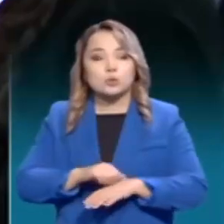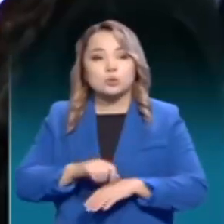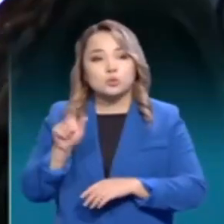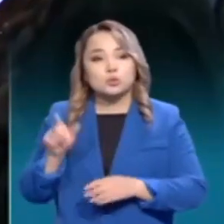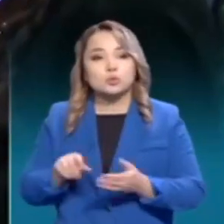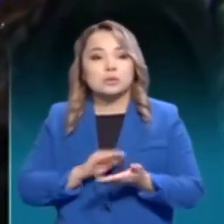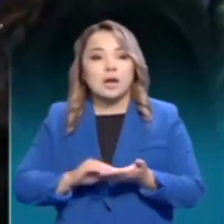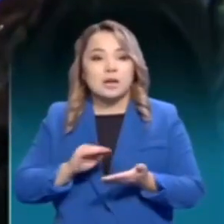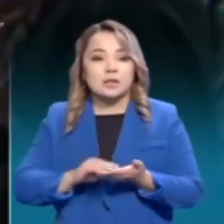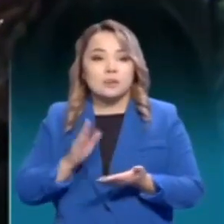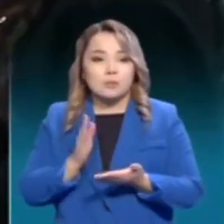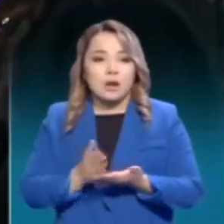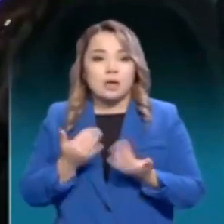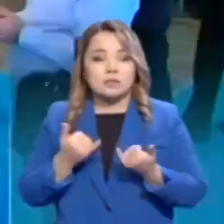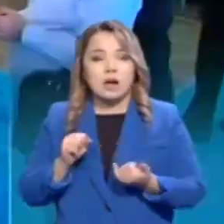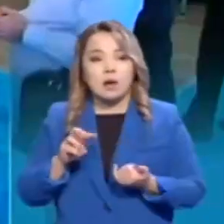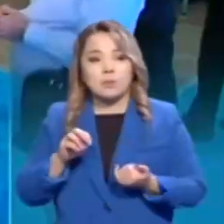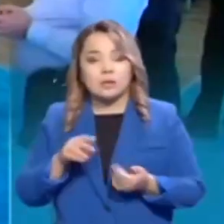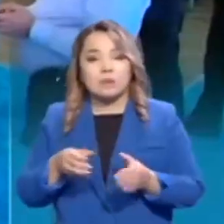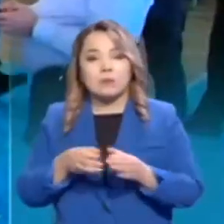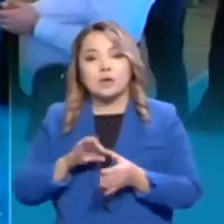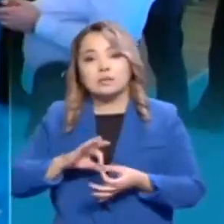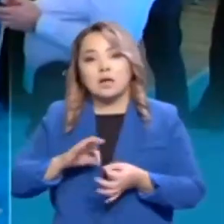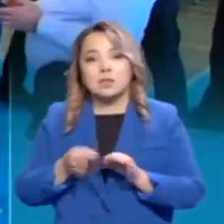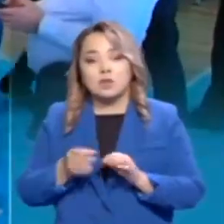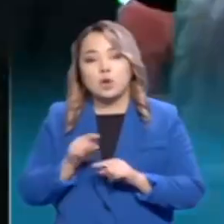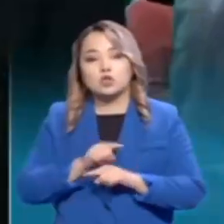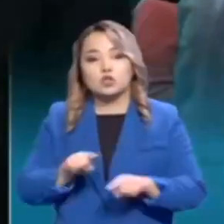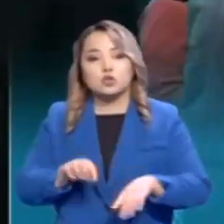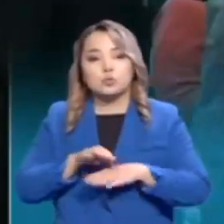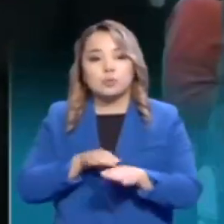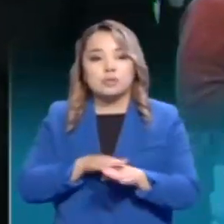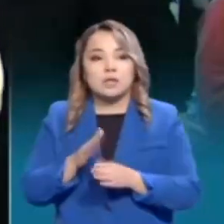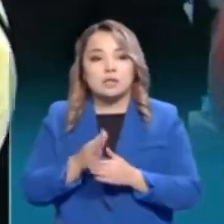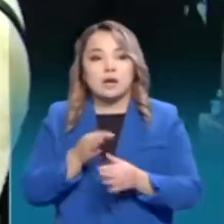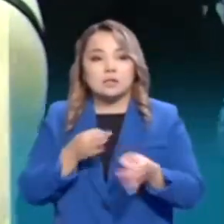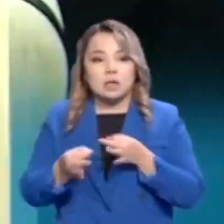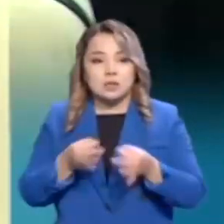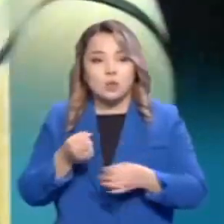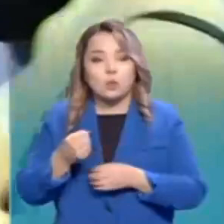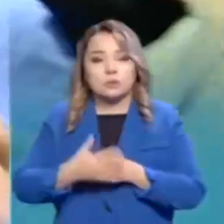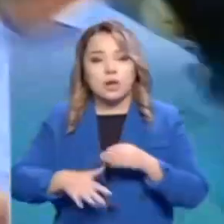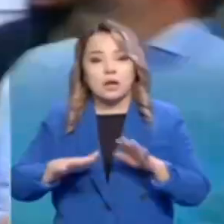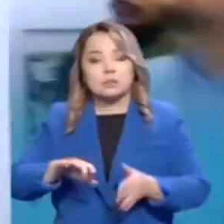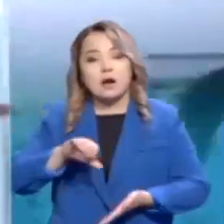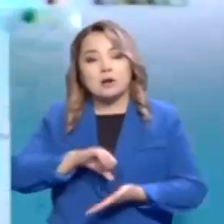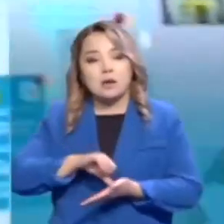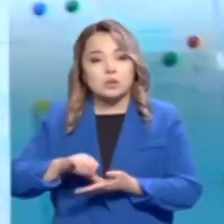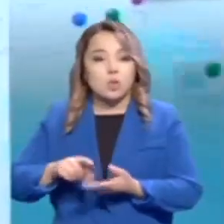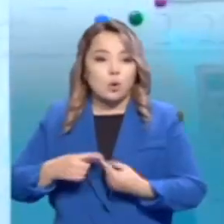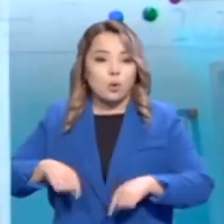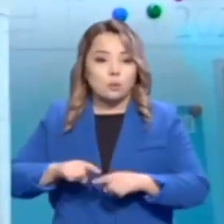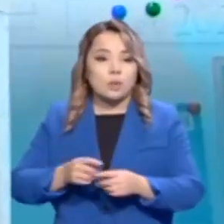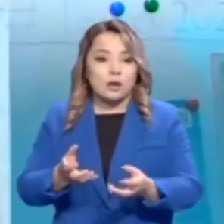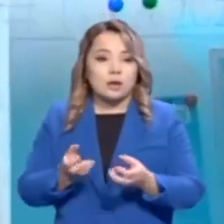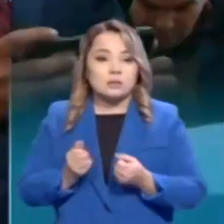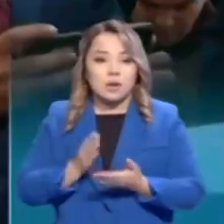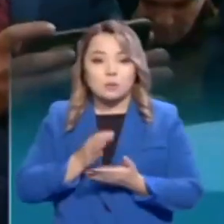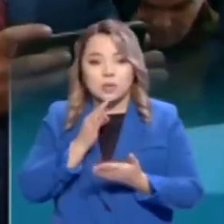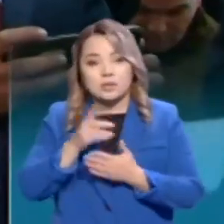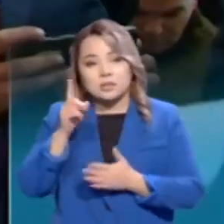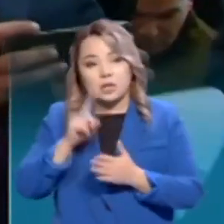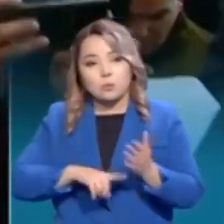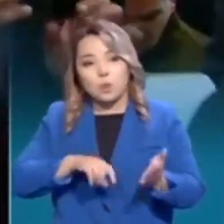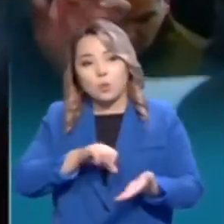бар. Аманат партиясының атқарушы хатшысы, оларға үгіт-насихат және талдау орталықтары, кандидаттың қоғамдық қабылдау бөлмесі,